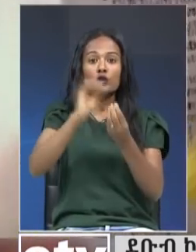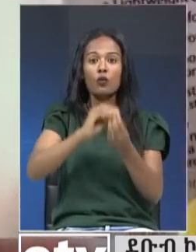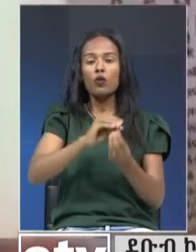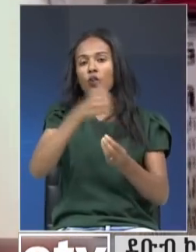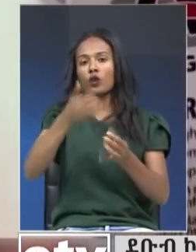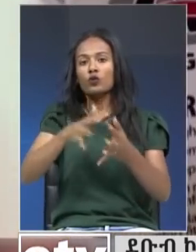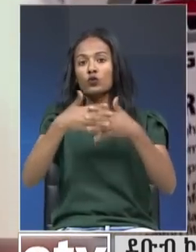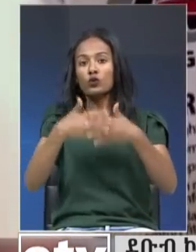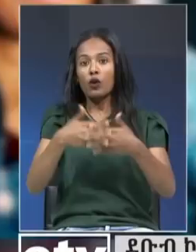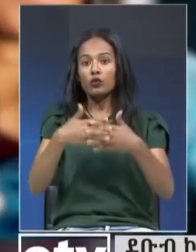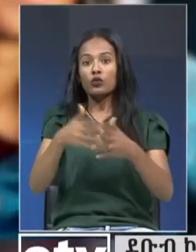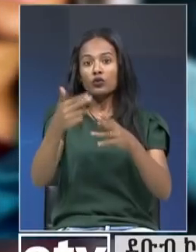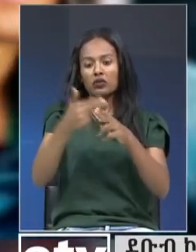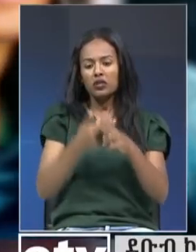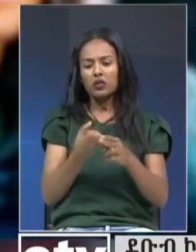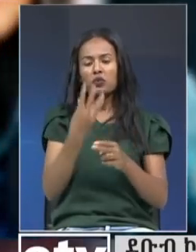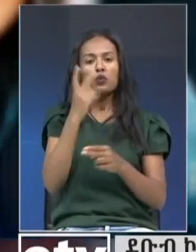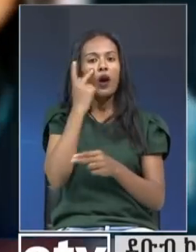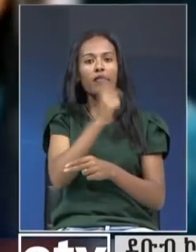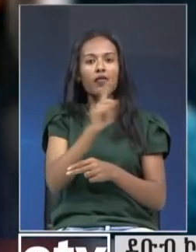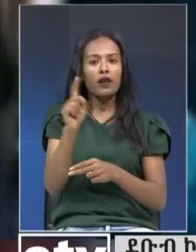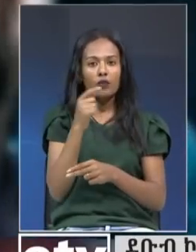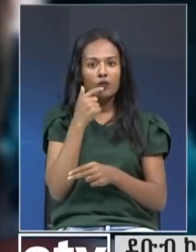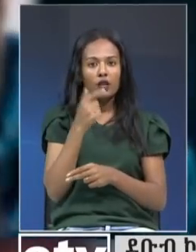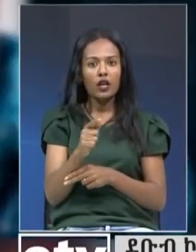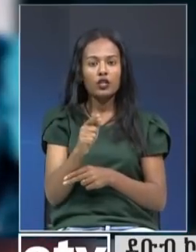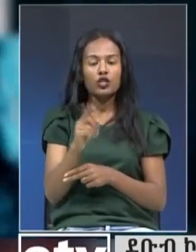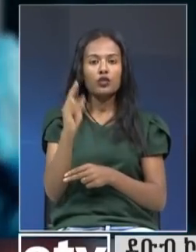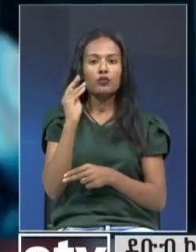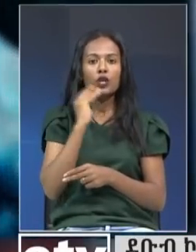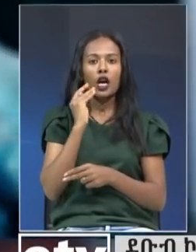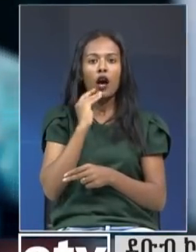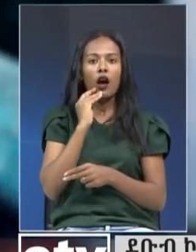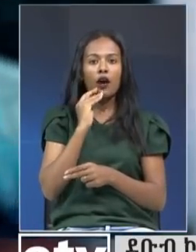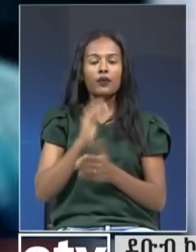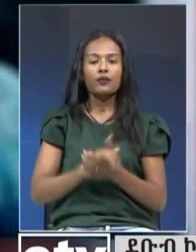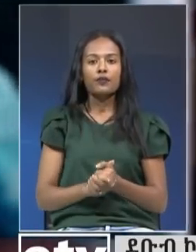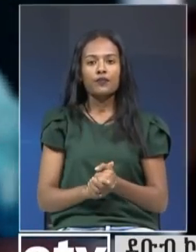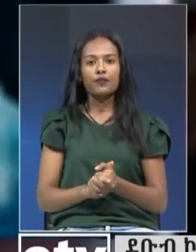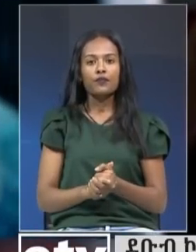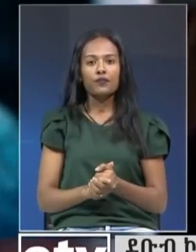የሌሎች ቁሳቁሶች እጥረት ብዙም አይታይም ትላለች ሞኒካ ክሌርቦርን።